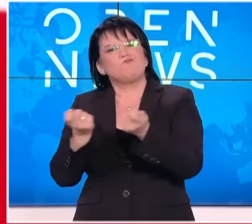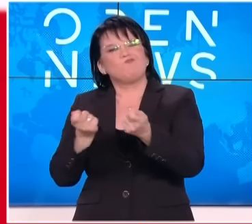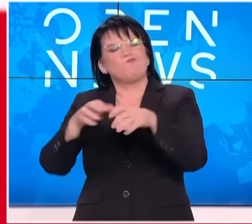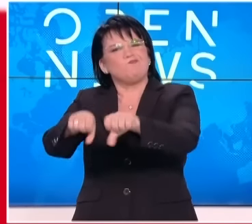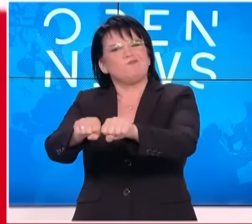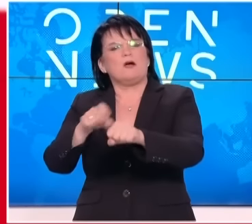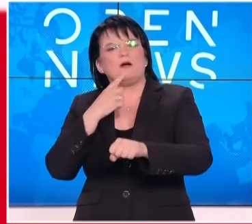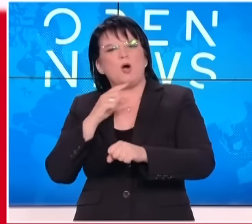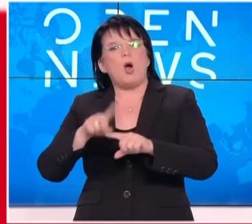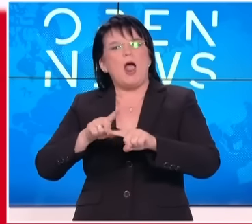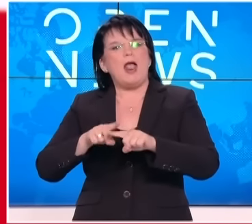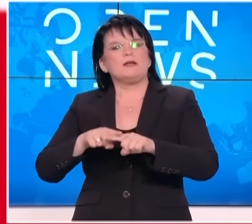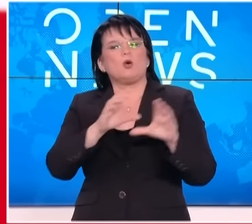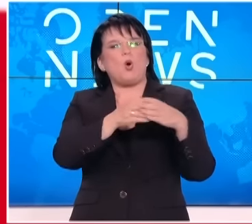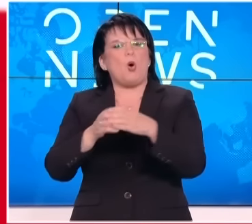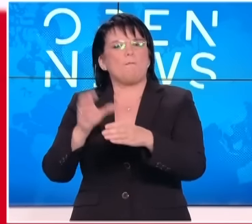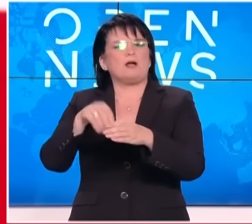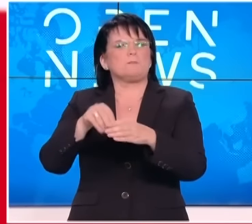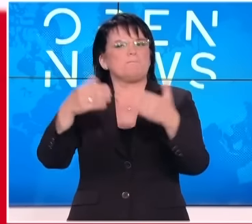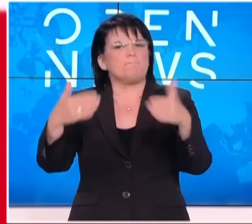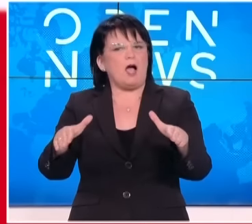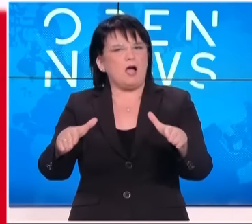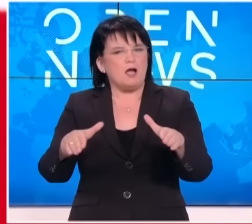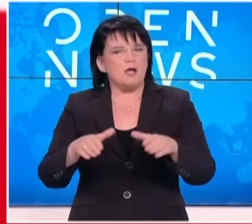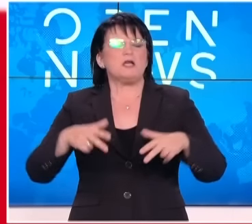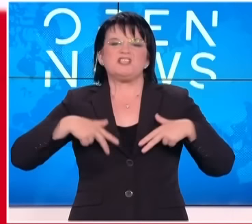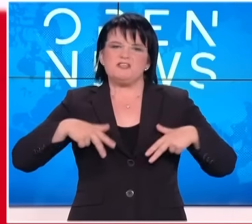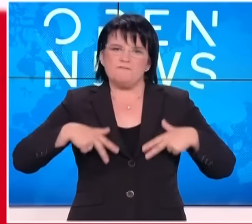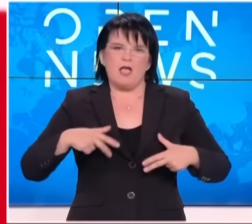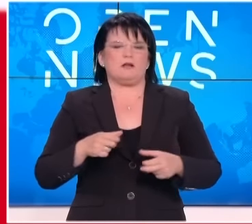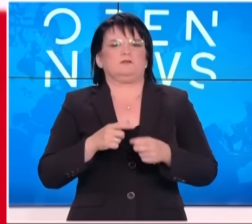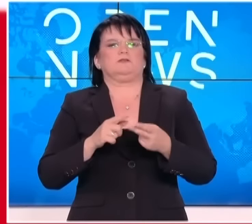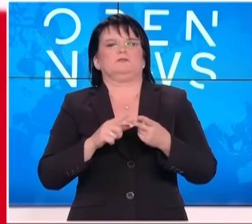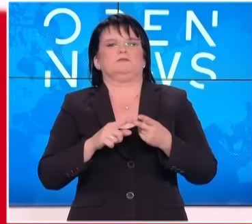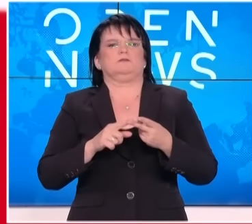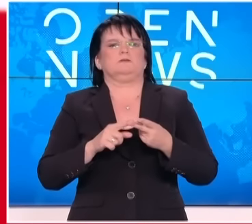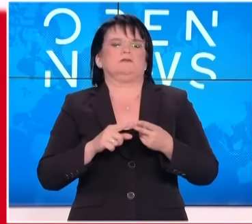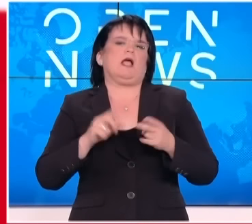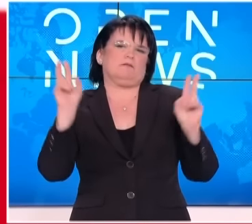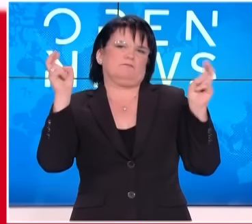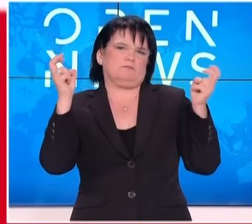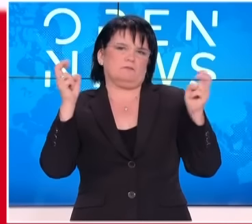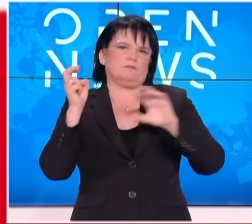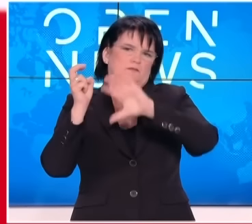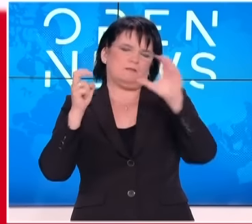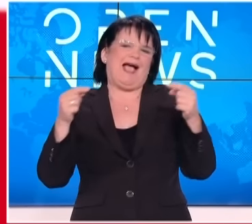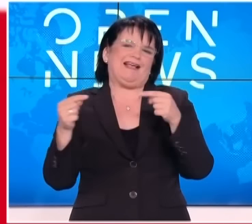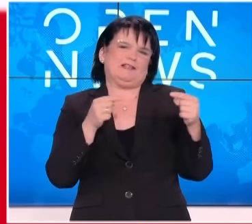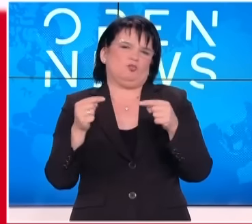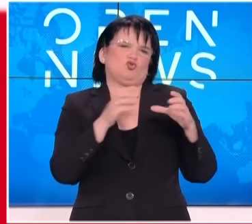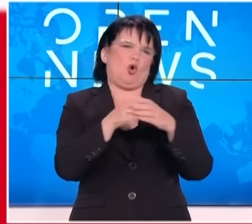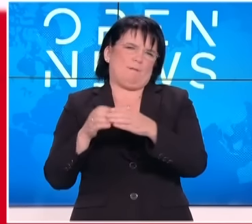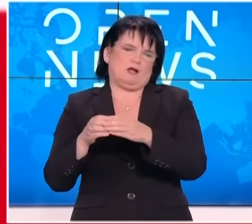ψήφους όλων των ελληνικών κομμάτων αυτούς που ανέφερα πριν και της κυβέρνησης νέας δημοκρατίας και τις λεγόμενες ολικής αντιπολίτευσης των